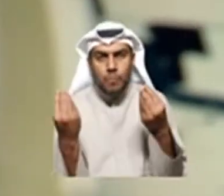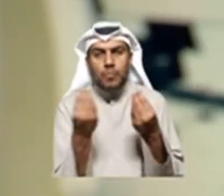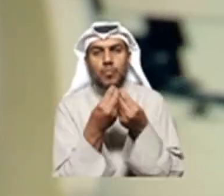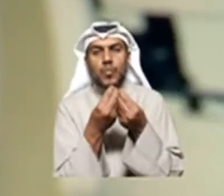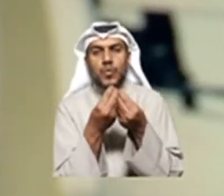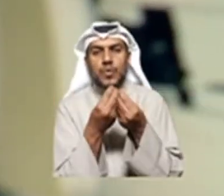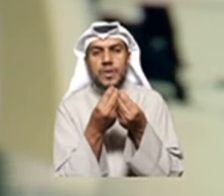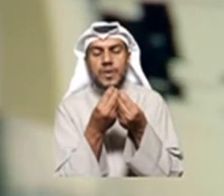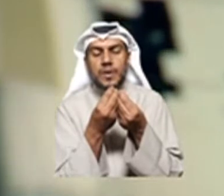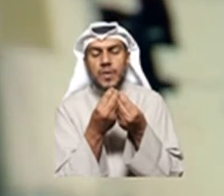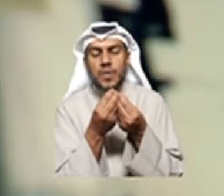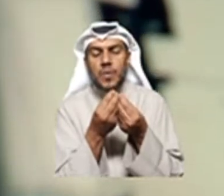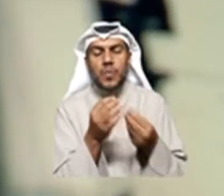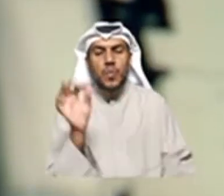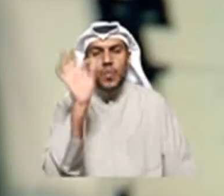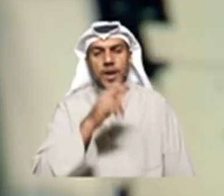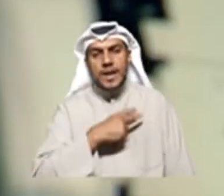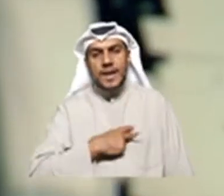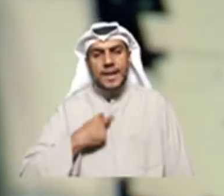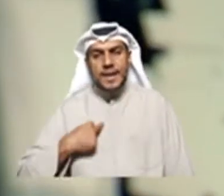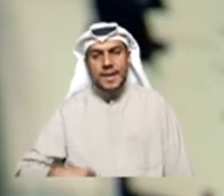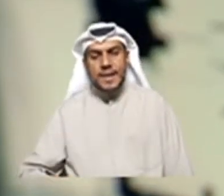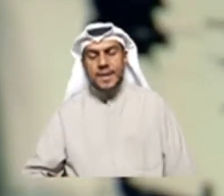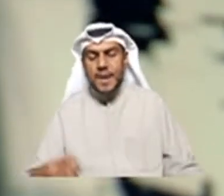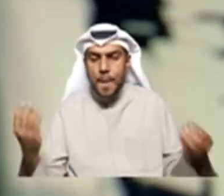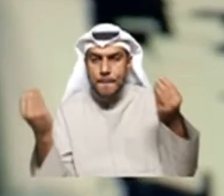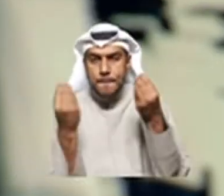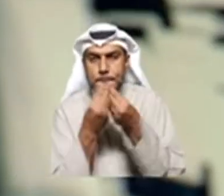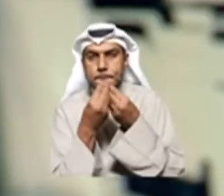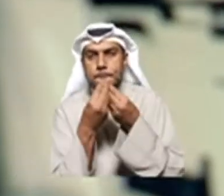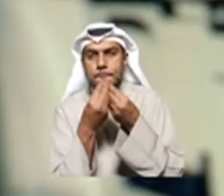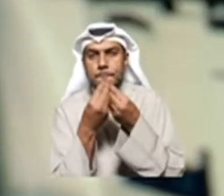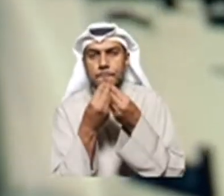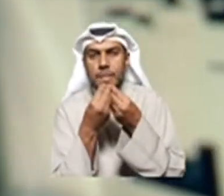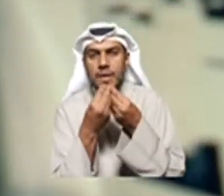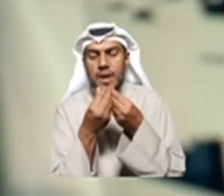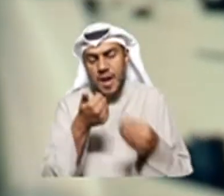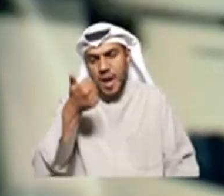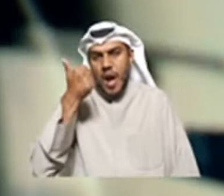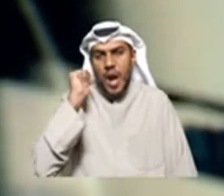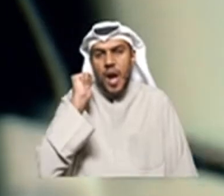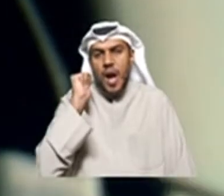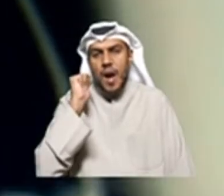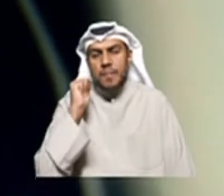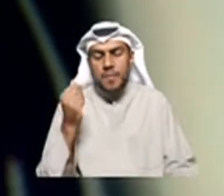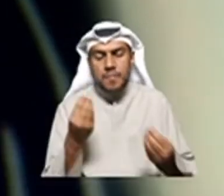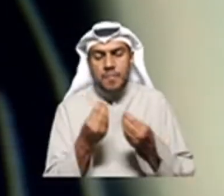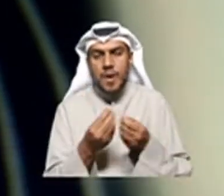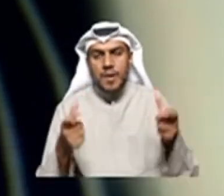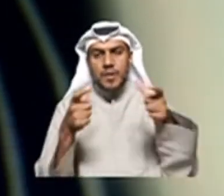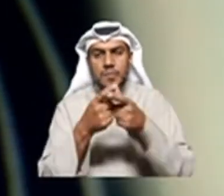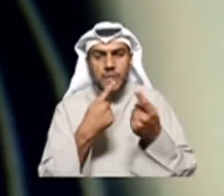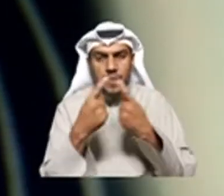الأول لرئيس مجلس الوزراء ووزير الدفاع الشيخ ناصر صباح الأحمد الصباح أمس بمنتدى حواري